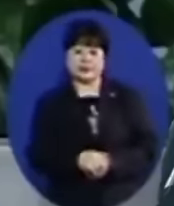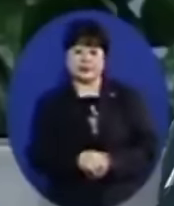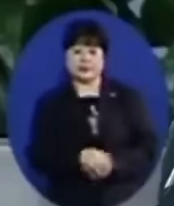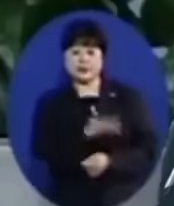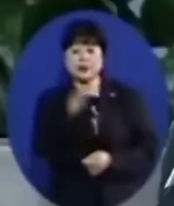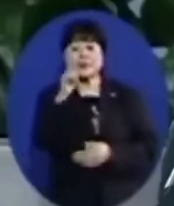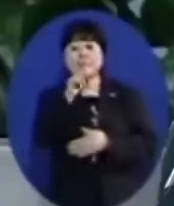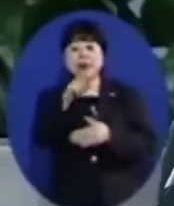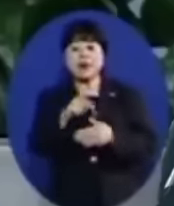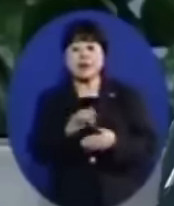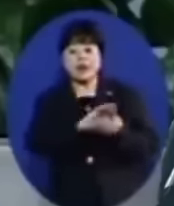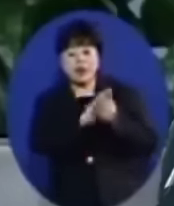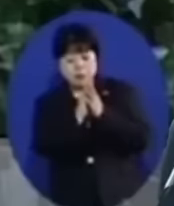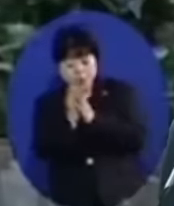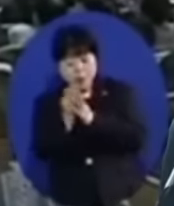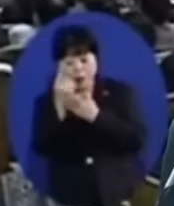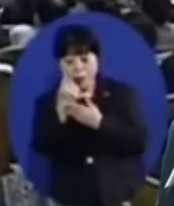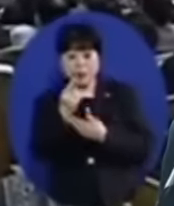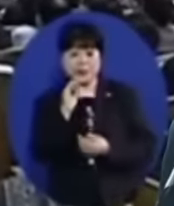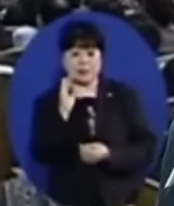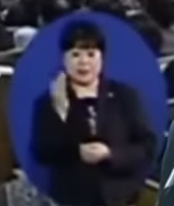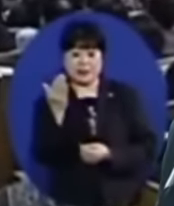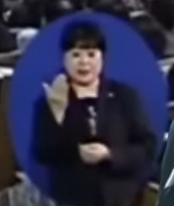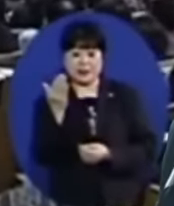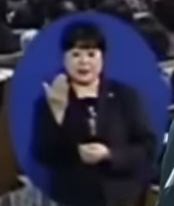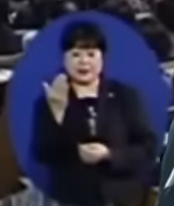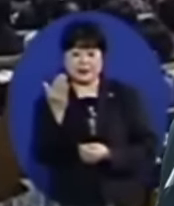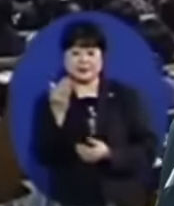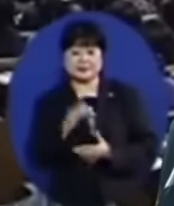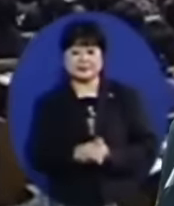우리 마음에 변화가 오지 않을 수 없습니다.